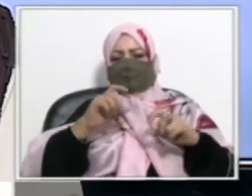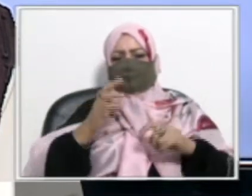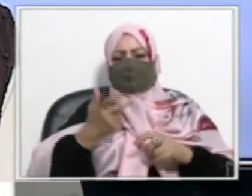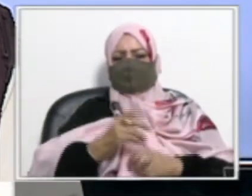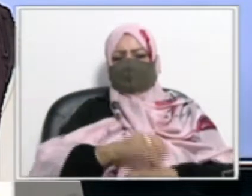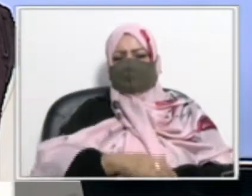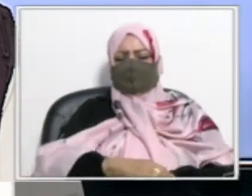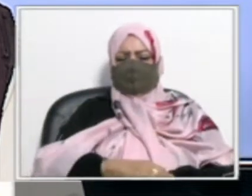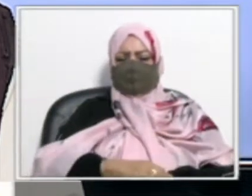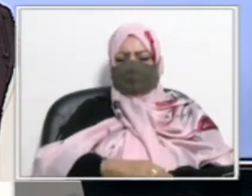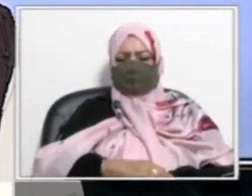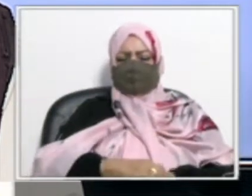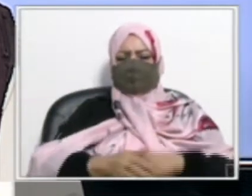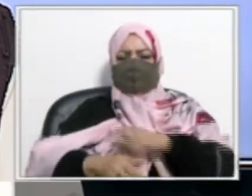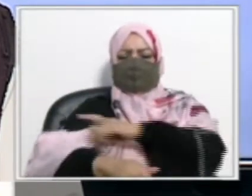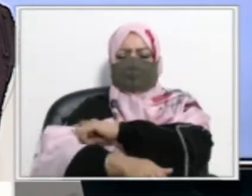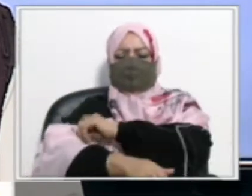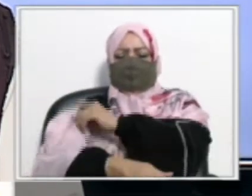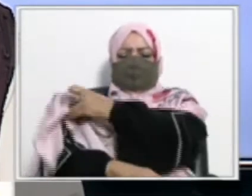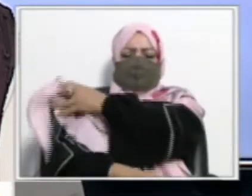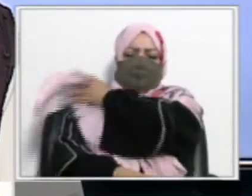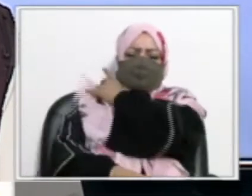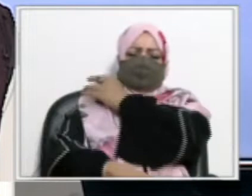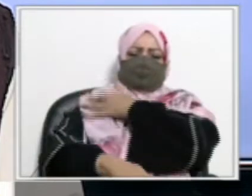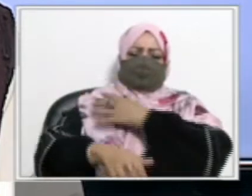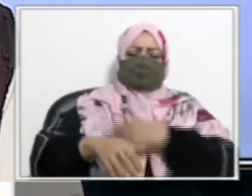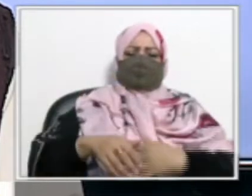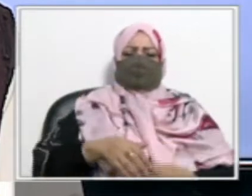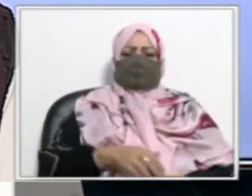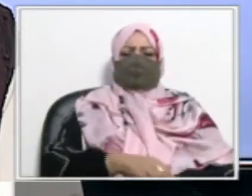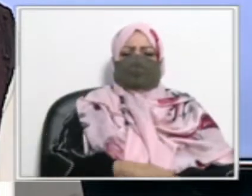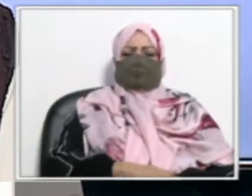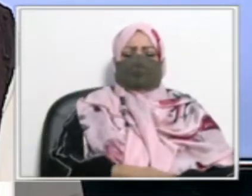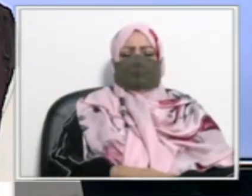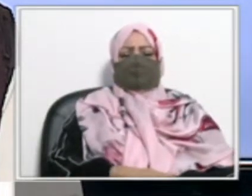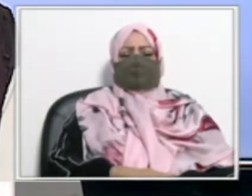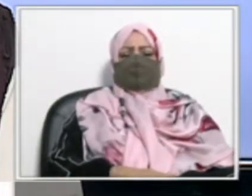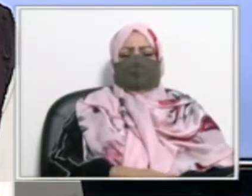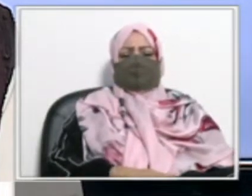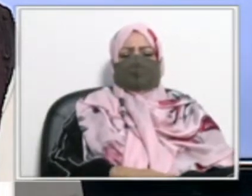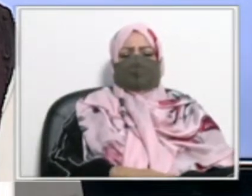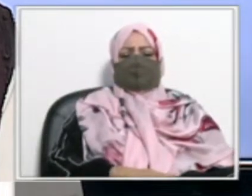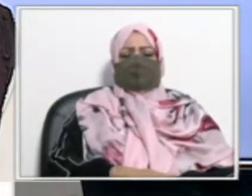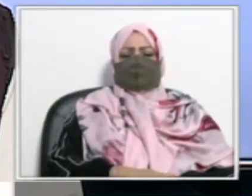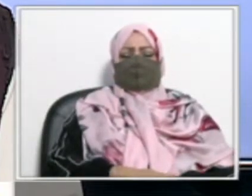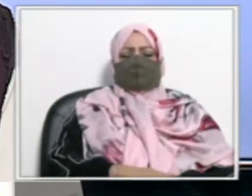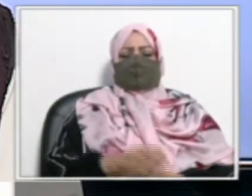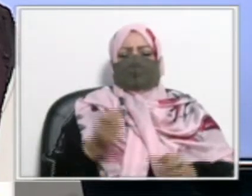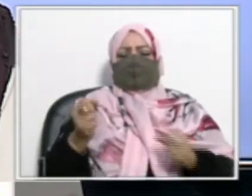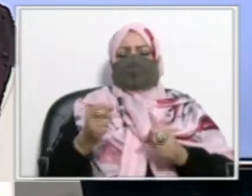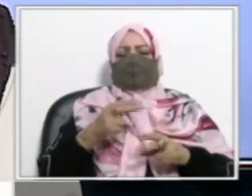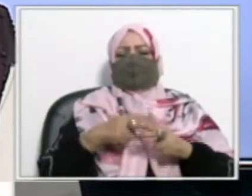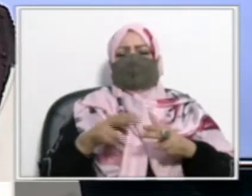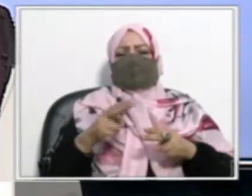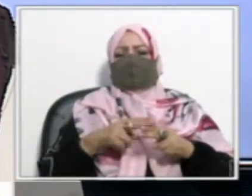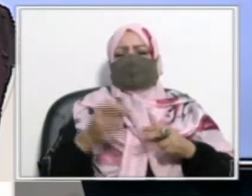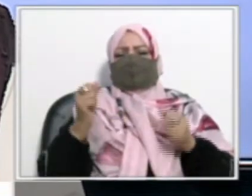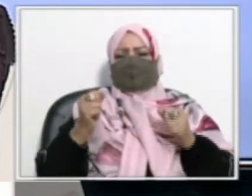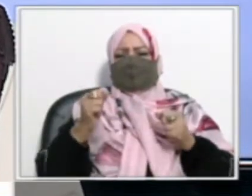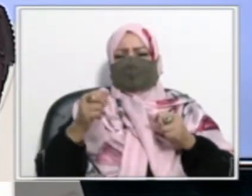حلال؟ هذا ما كنا نجيب نتكلم عنه أخ محمد، لعلك أنت ما تبعتش أول حلقة، لكن على كل حال